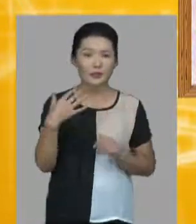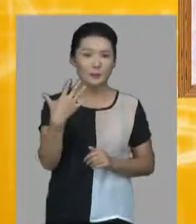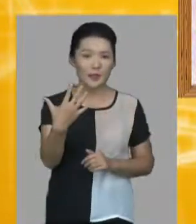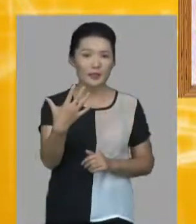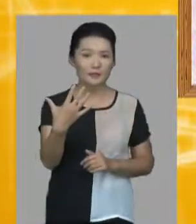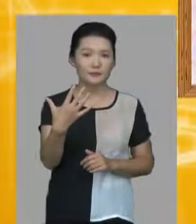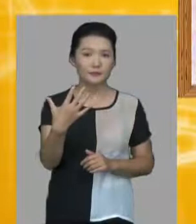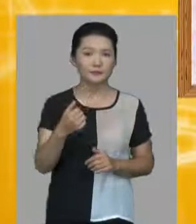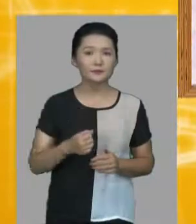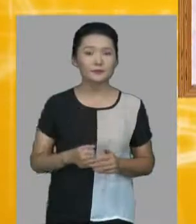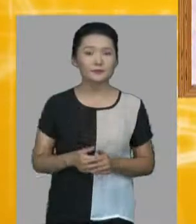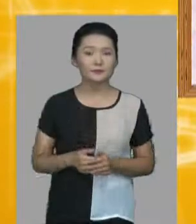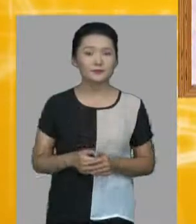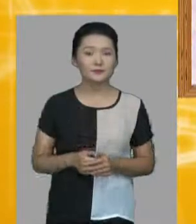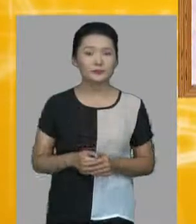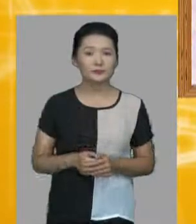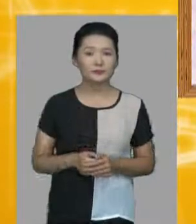85.